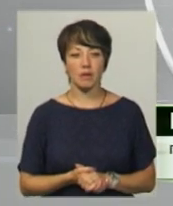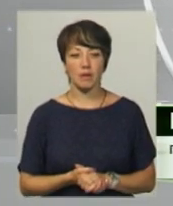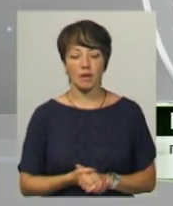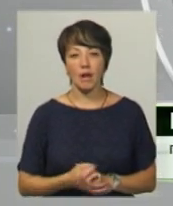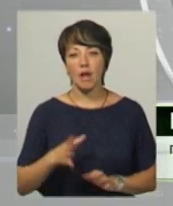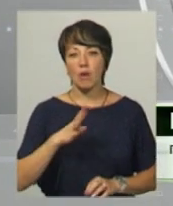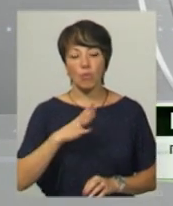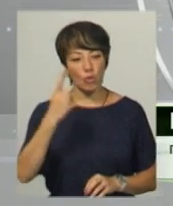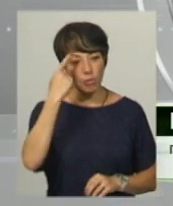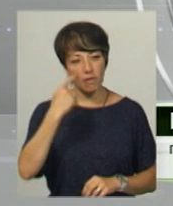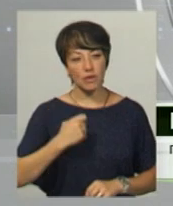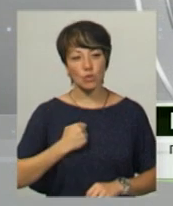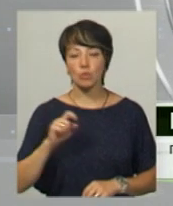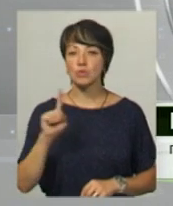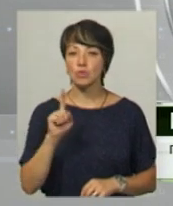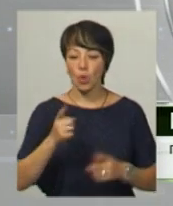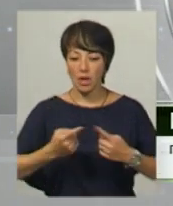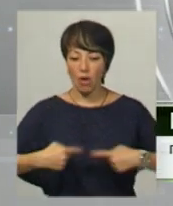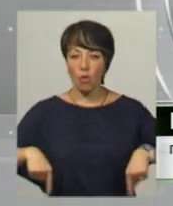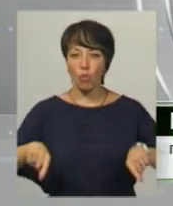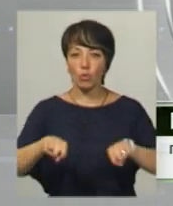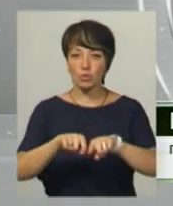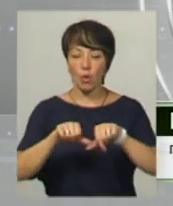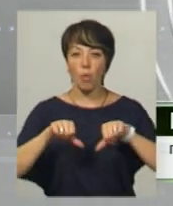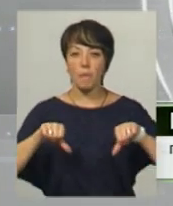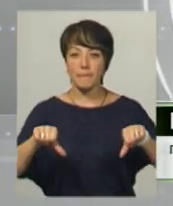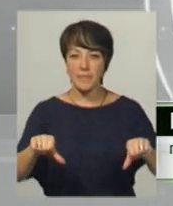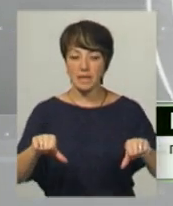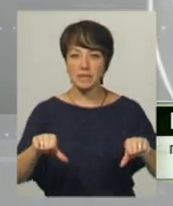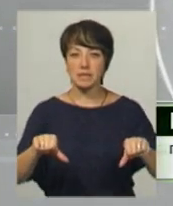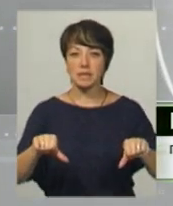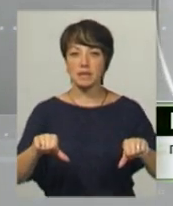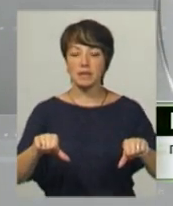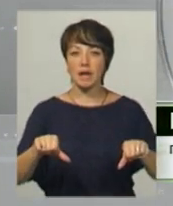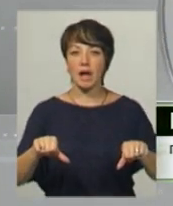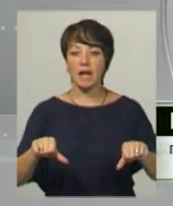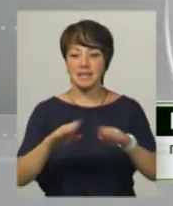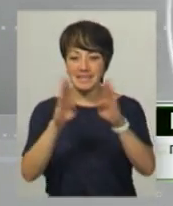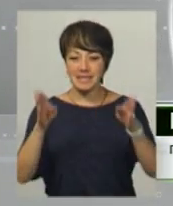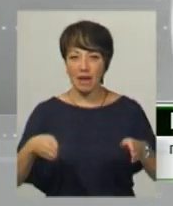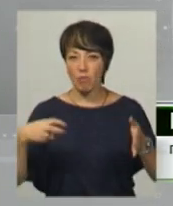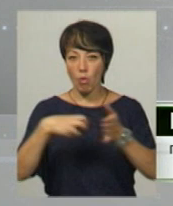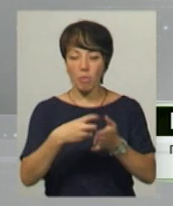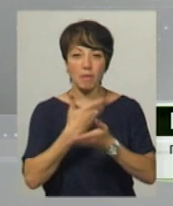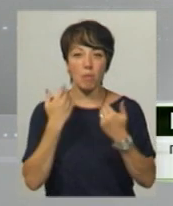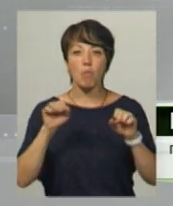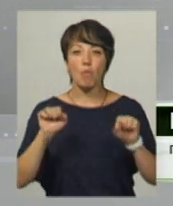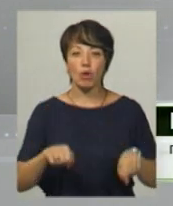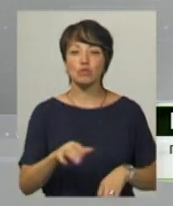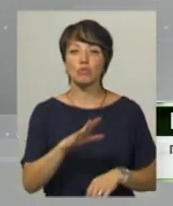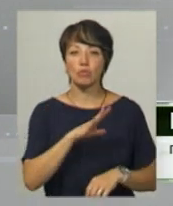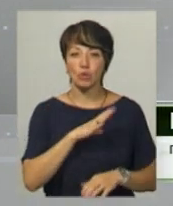Надійшло повідомлення, що на окружній комісії на сесії відсутня пломба, ймовірно, може